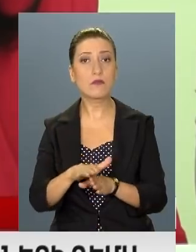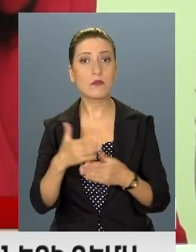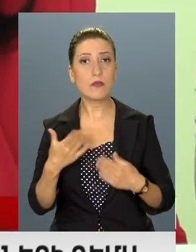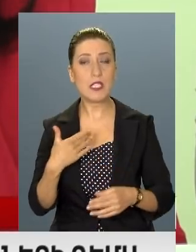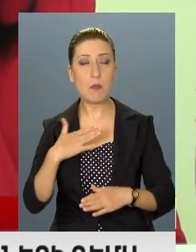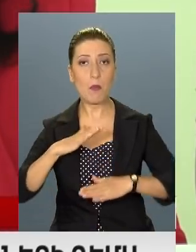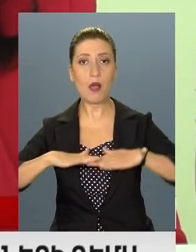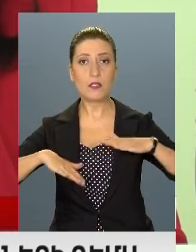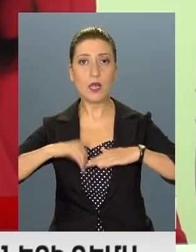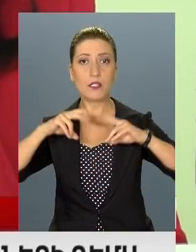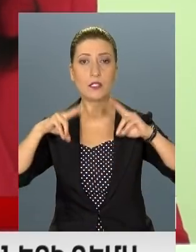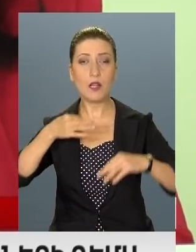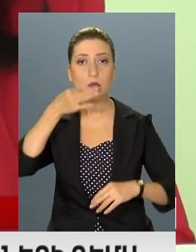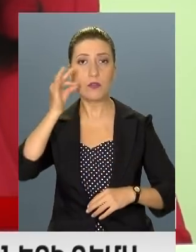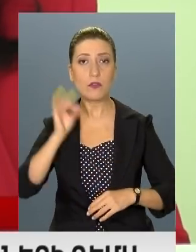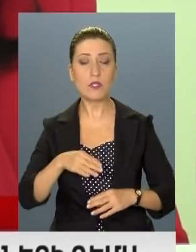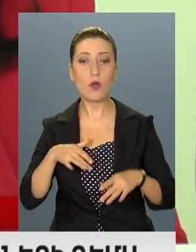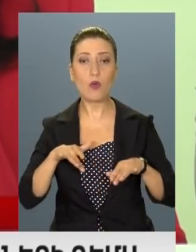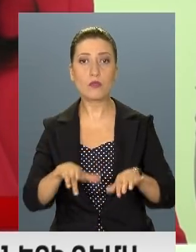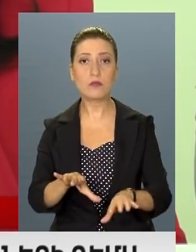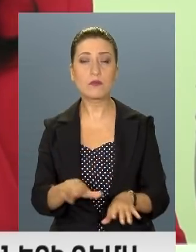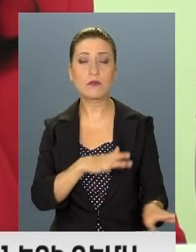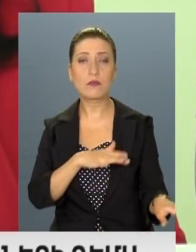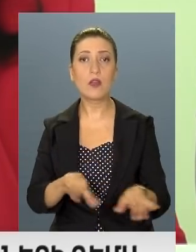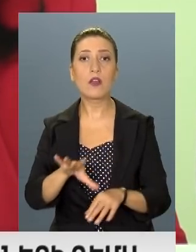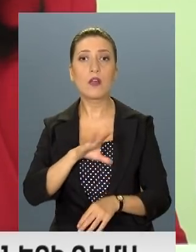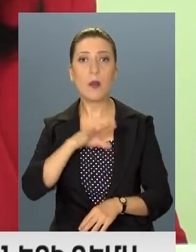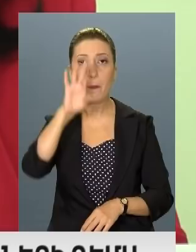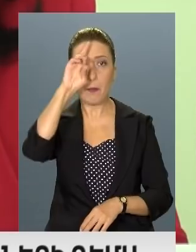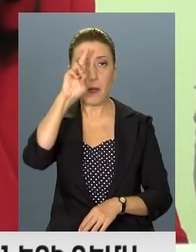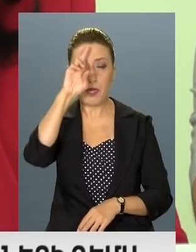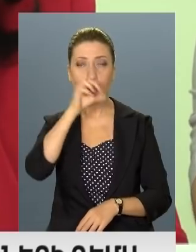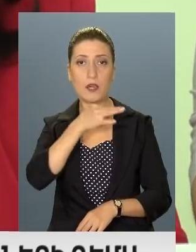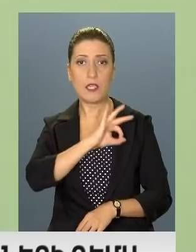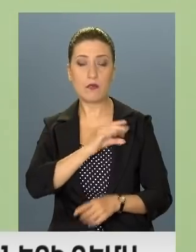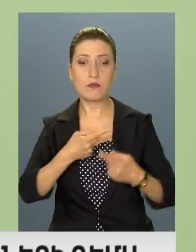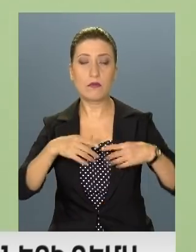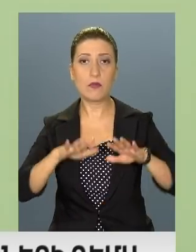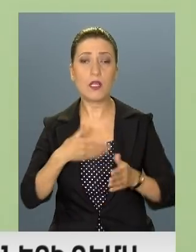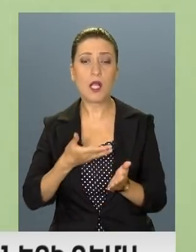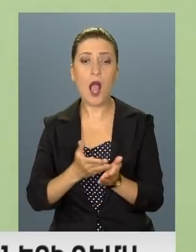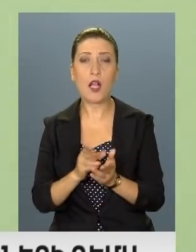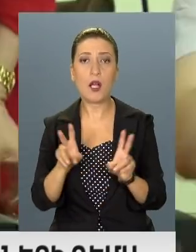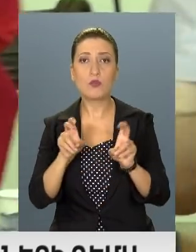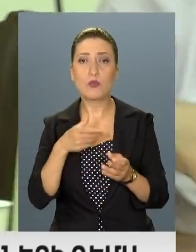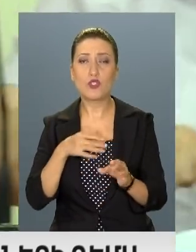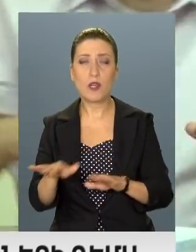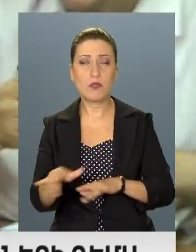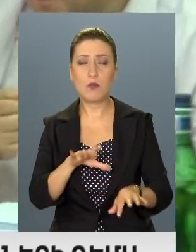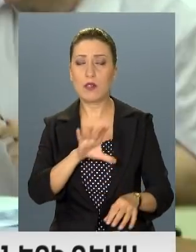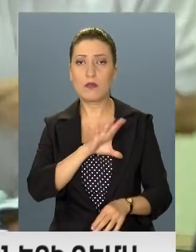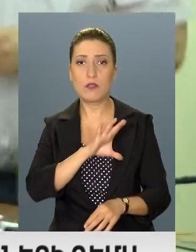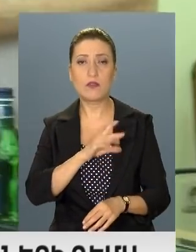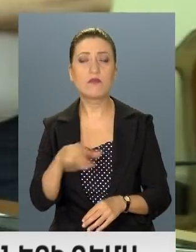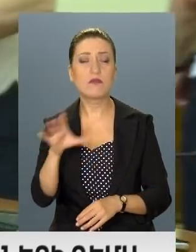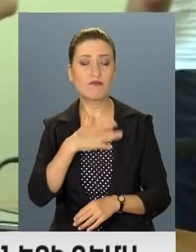մասնագիտական եւ պրոֆեսիոնալ գործունեությունն եմ ծավալել պետաիրավական հանձնաժողովում եւ քաղաքականությամբ չեմ զբաղվել։ Հարցերին պատասխաններն զուգահեռ